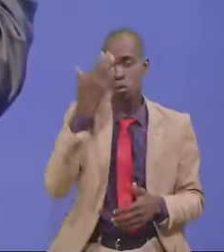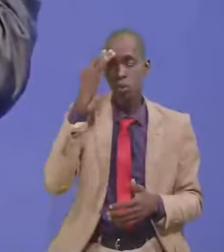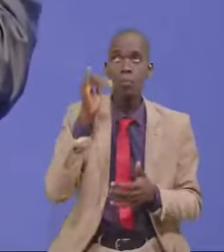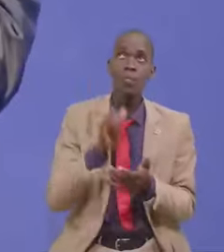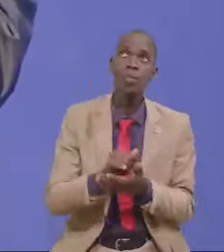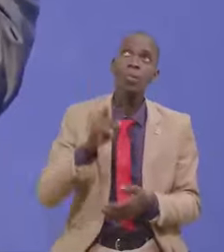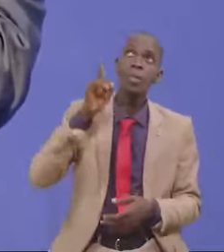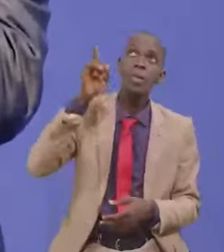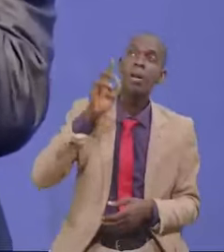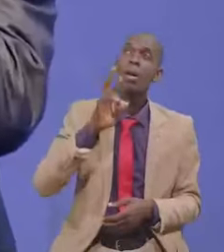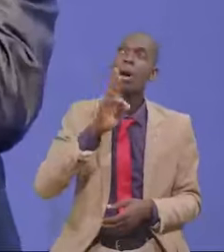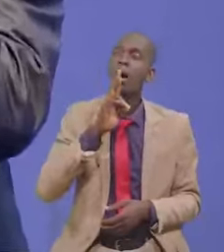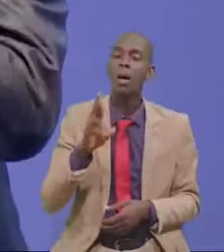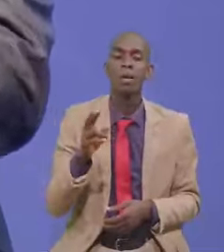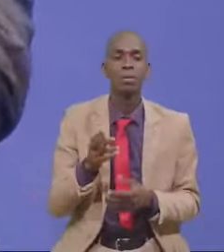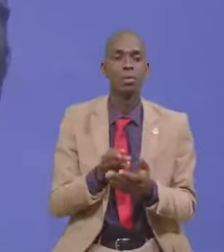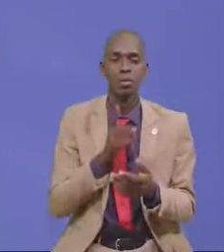Et ils dirent,